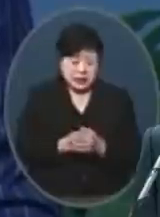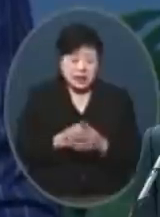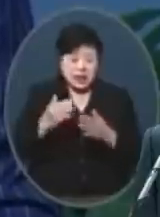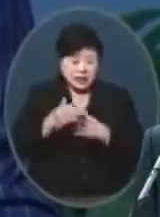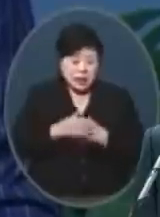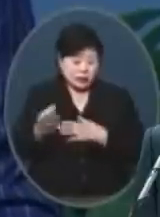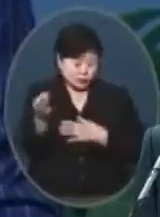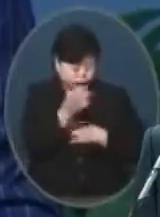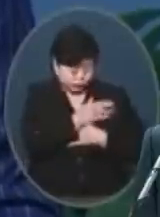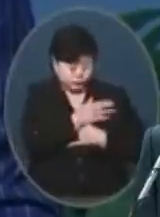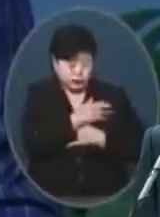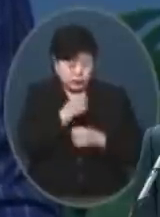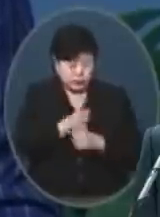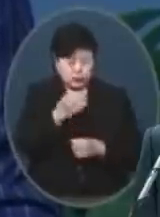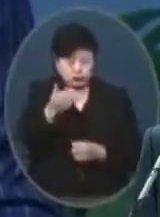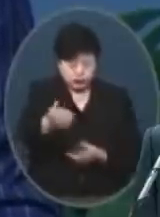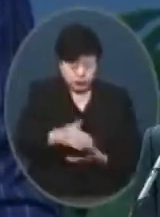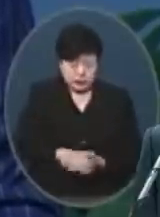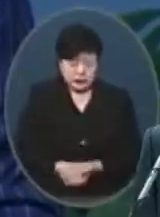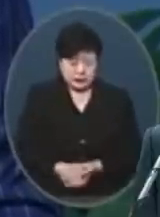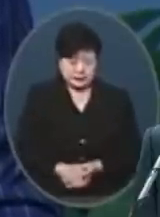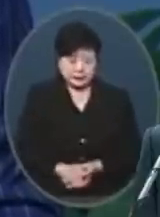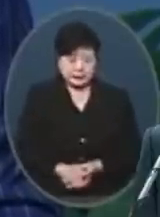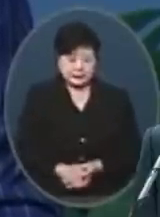나로 부요하게 하리 합니다.